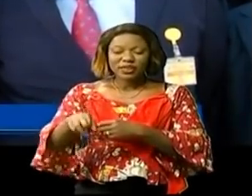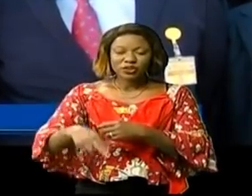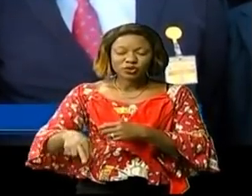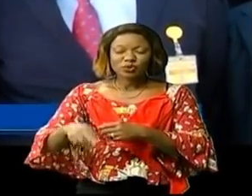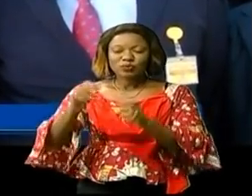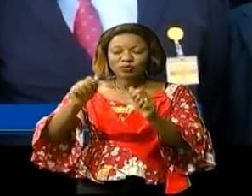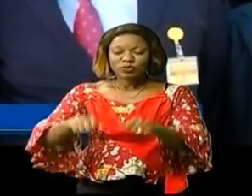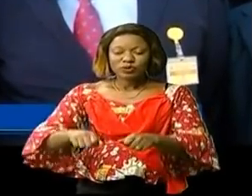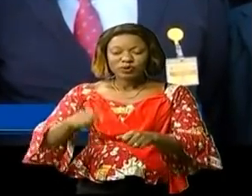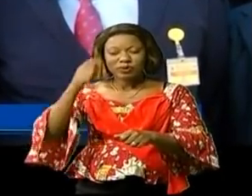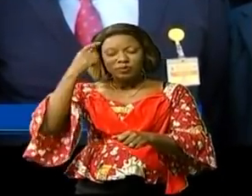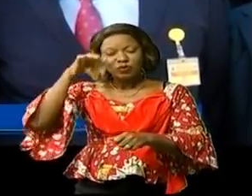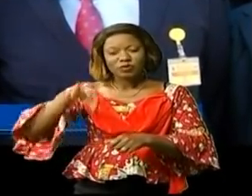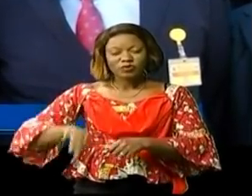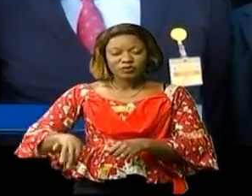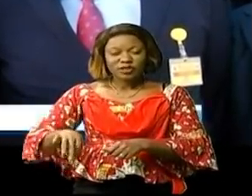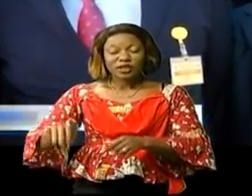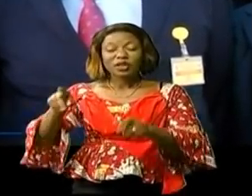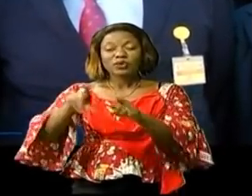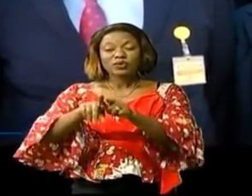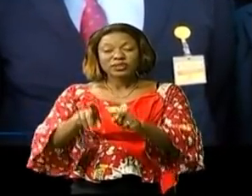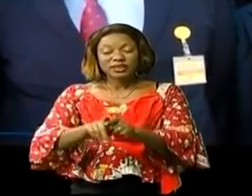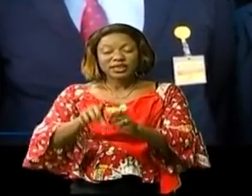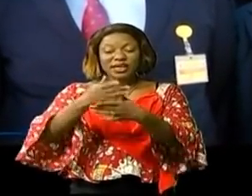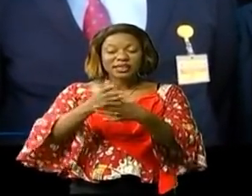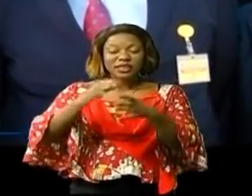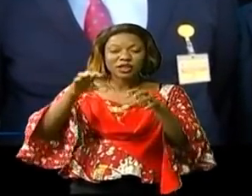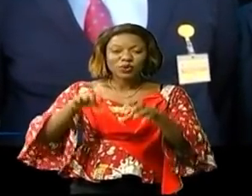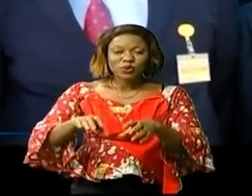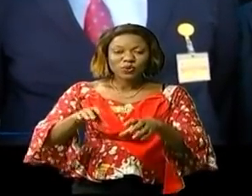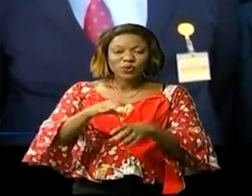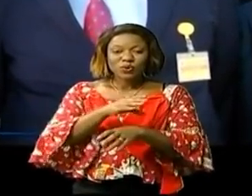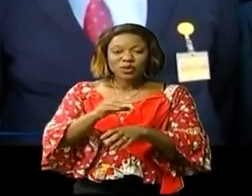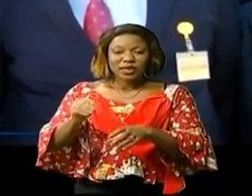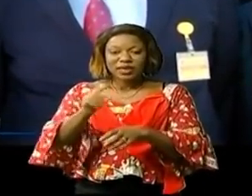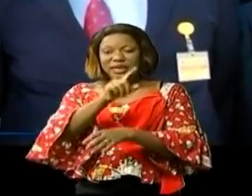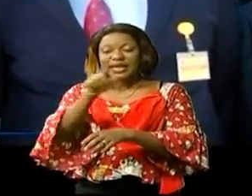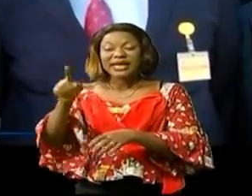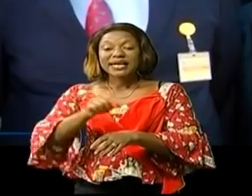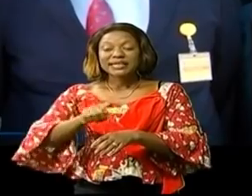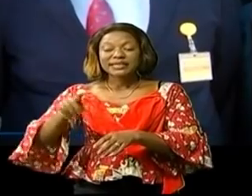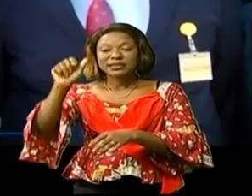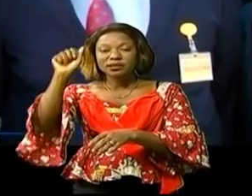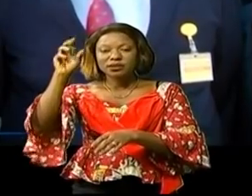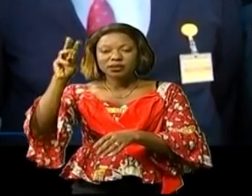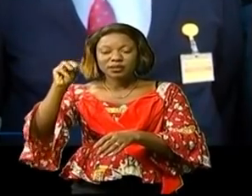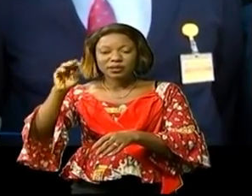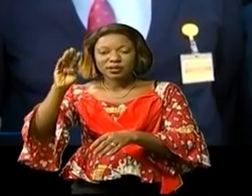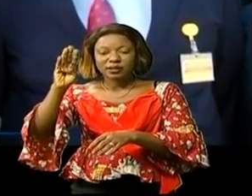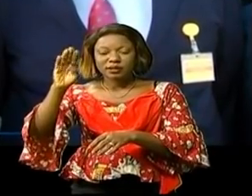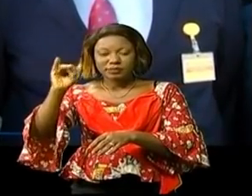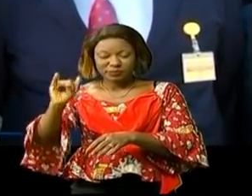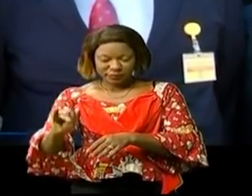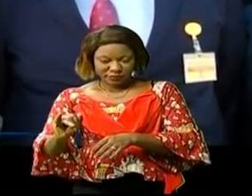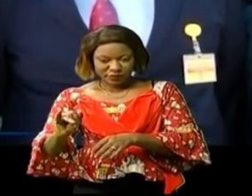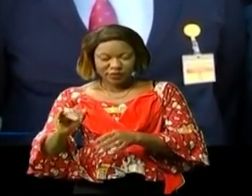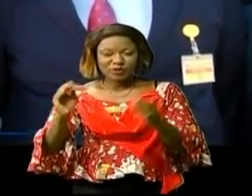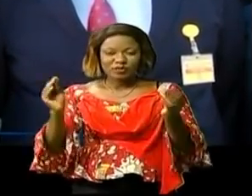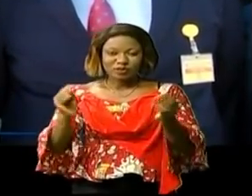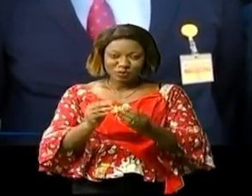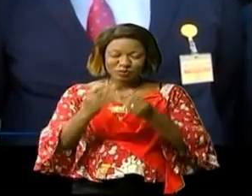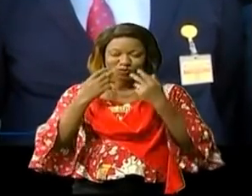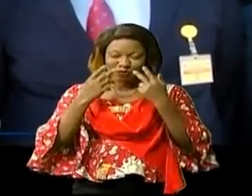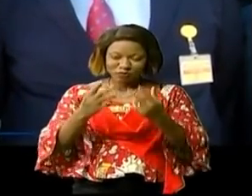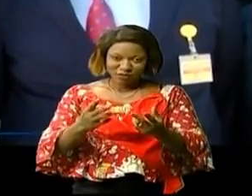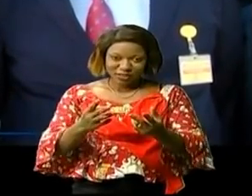Entre la RDC et la Zambie, entre eux deux, ils font à peu près 80% du port de marché de cobalt mondial. Donc vous voyez un peu